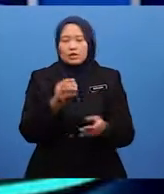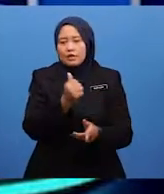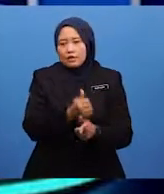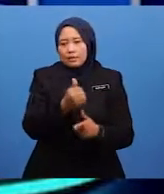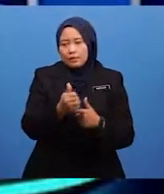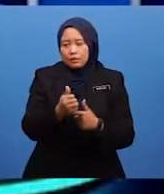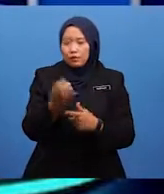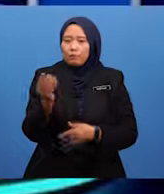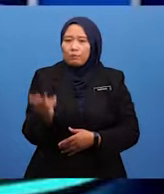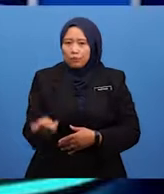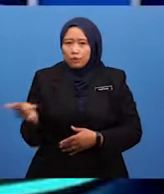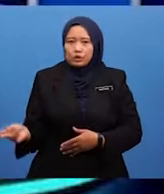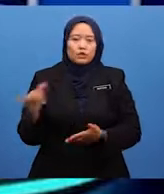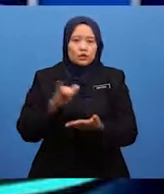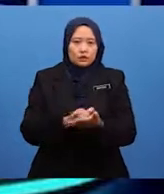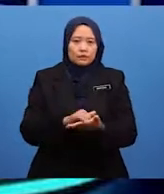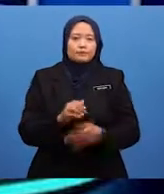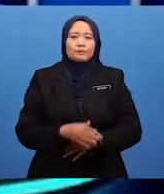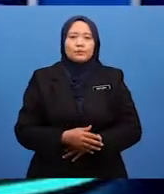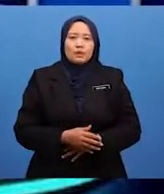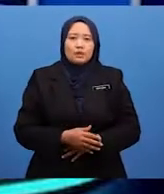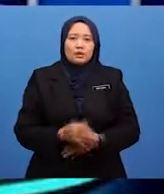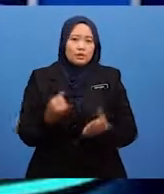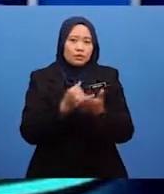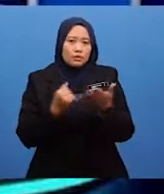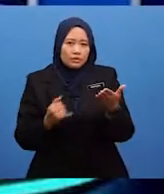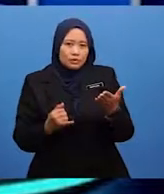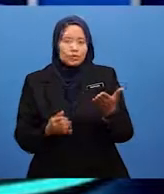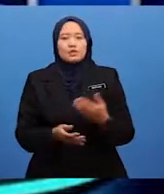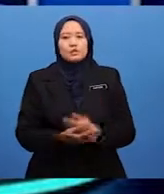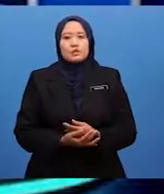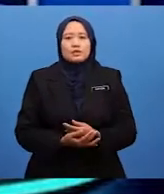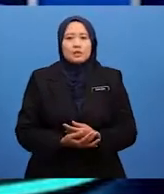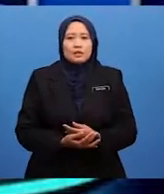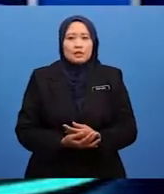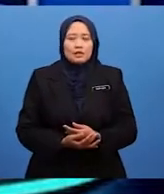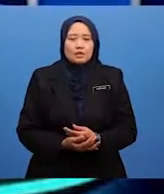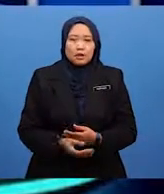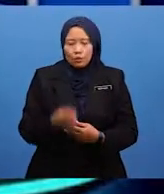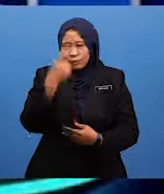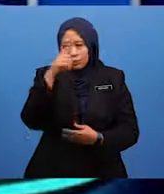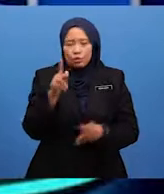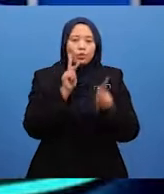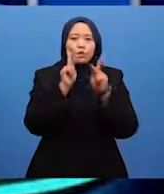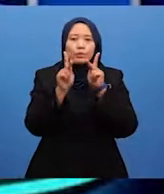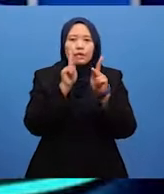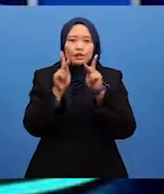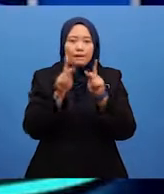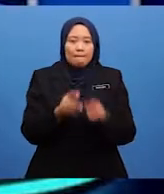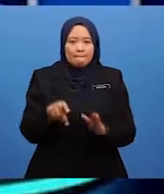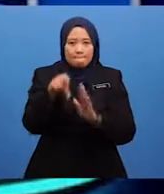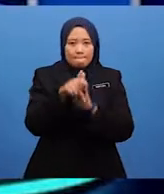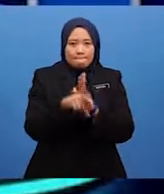lukisan teknik kalau merupakan kaidah komunikasi antar Afrika dan juga curut rela apel